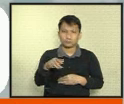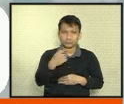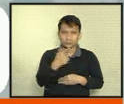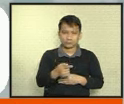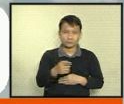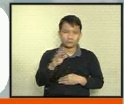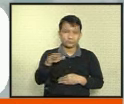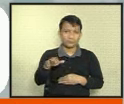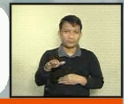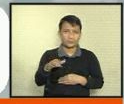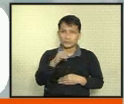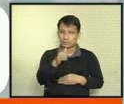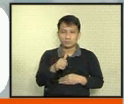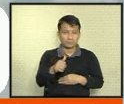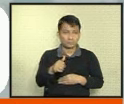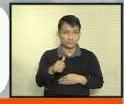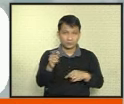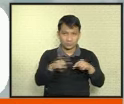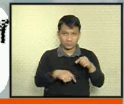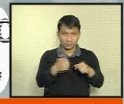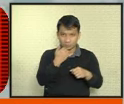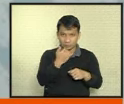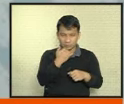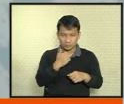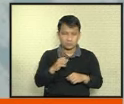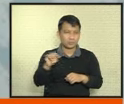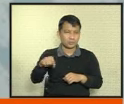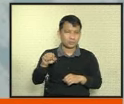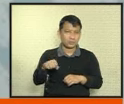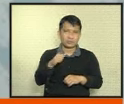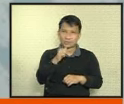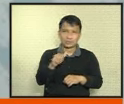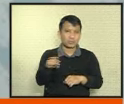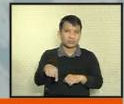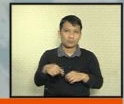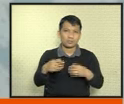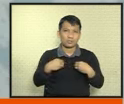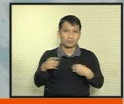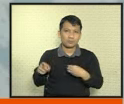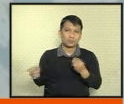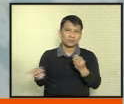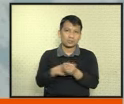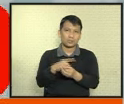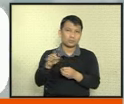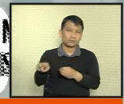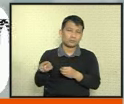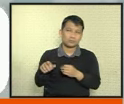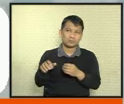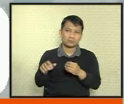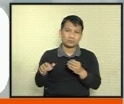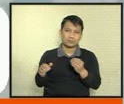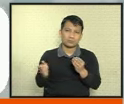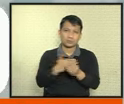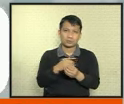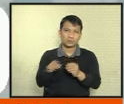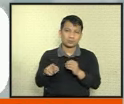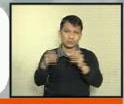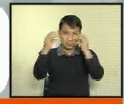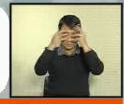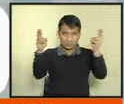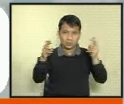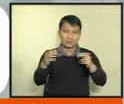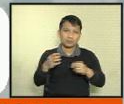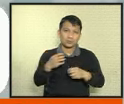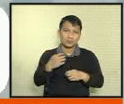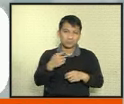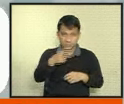narinig ko sa inyo na you will not tolerate yung mga wrongdoings. We will not, of course. Actually, nag-aalis kami ng empleyado na ganyan. Okay. Ang si Mayor po mahigpit sa